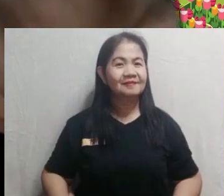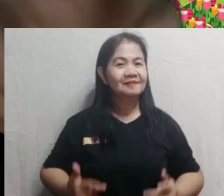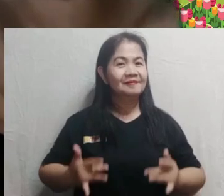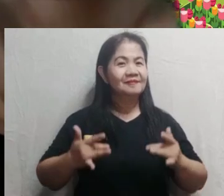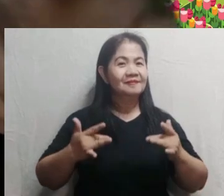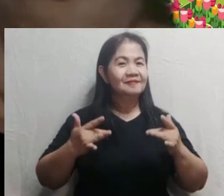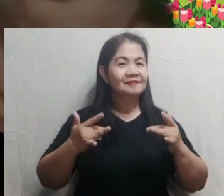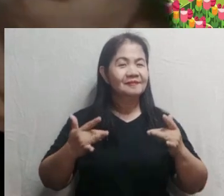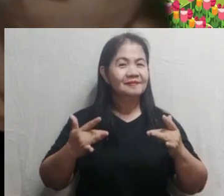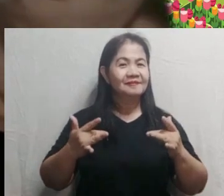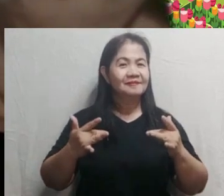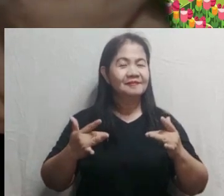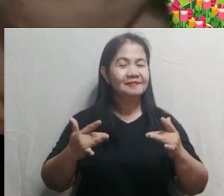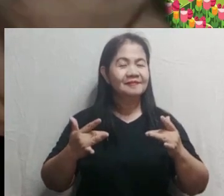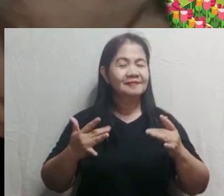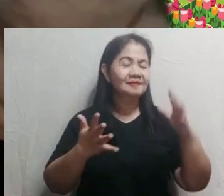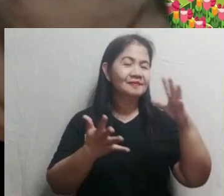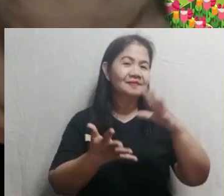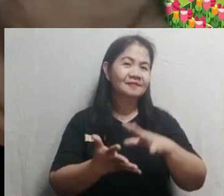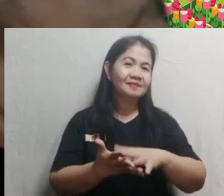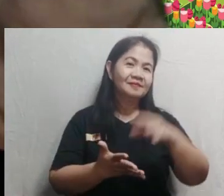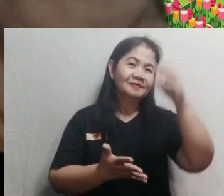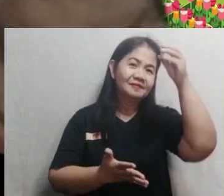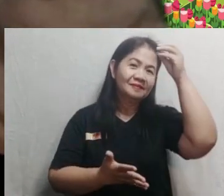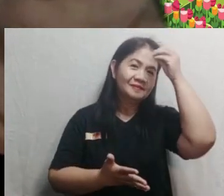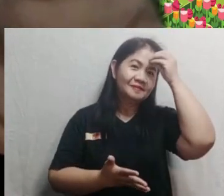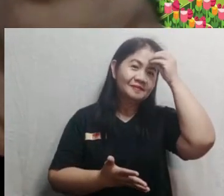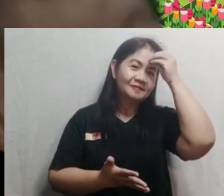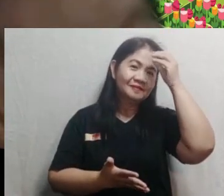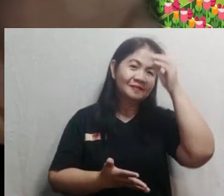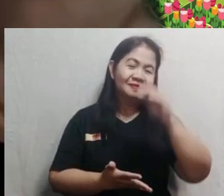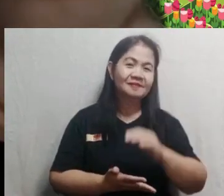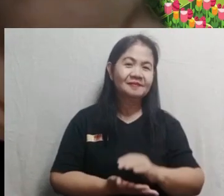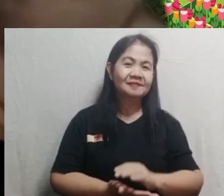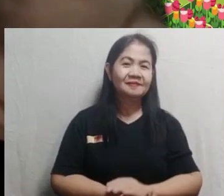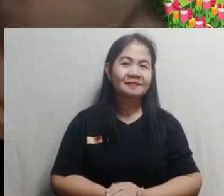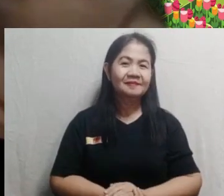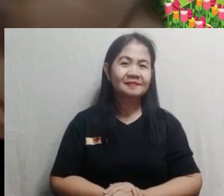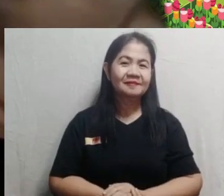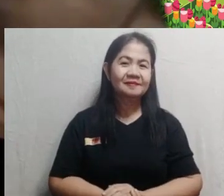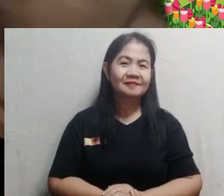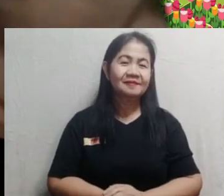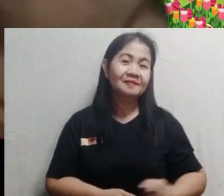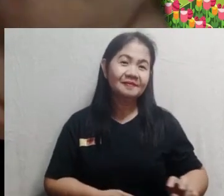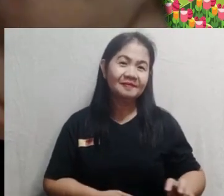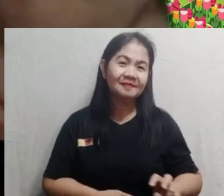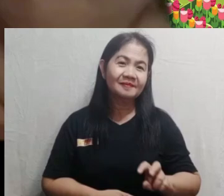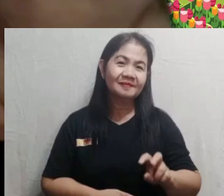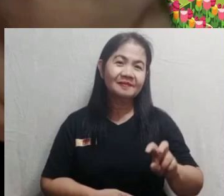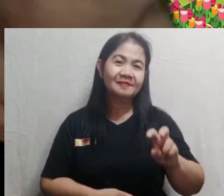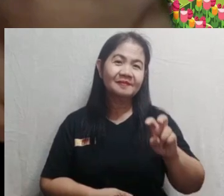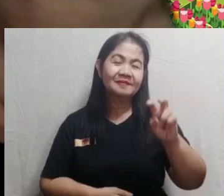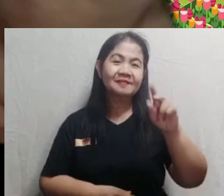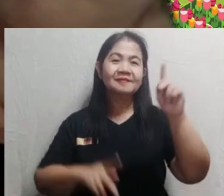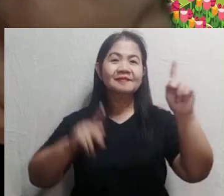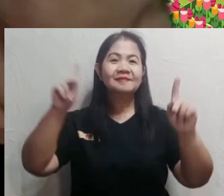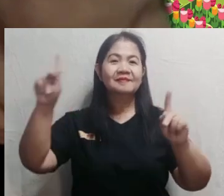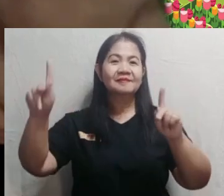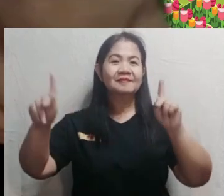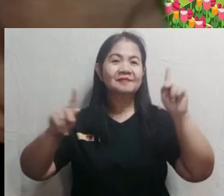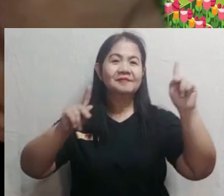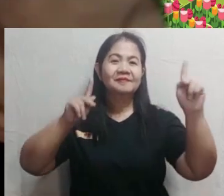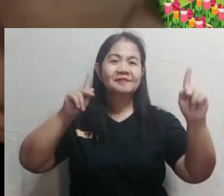pamumuhay ay sadyang pagpapakatuto. Ang lakbayin nating mga tao,